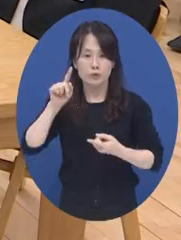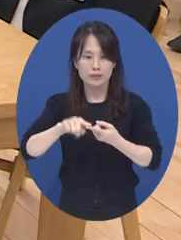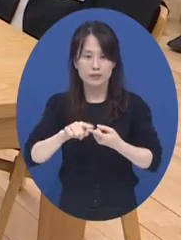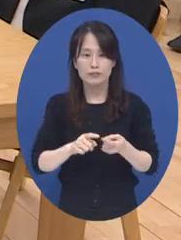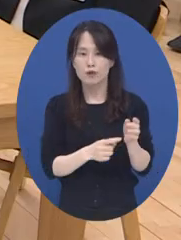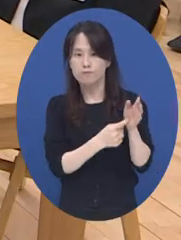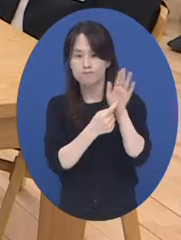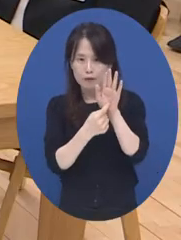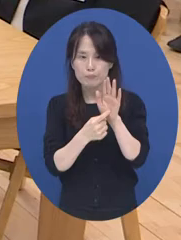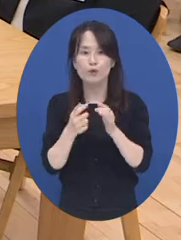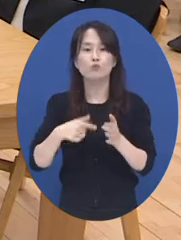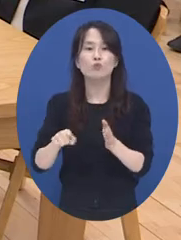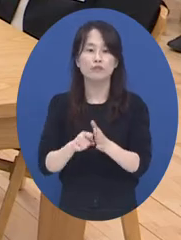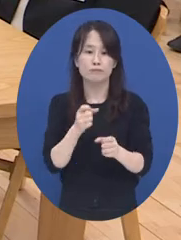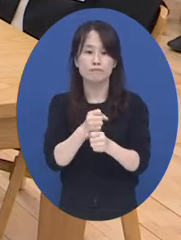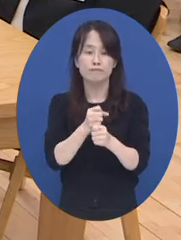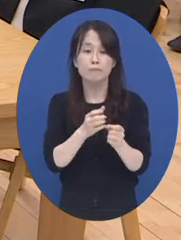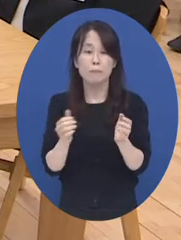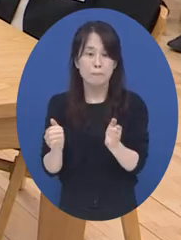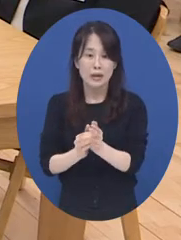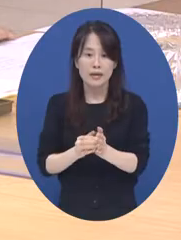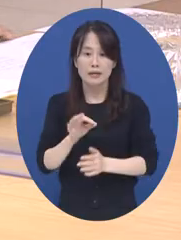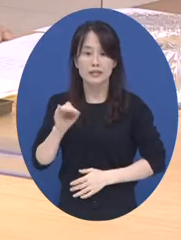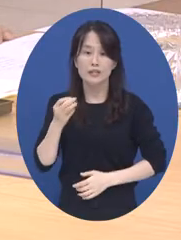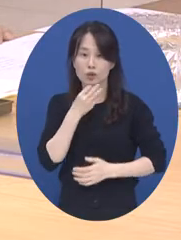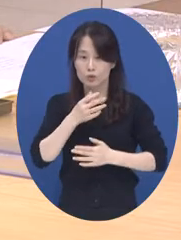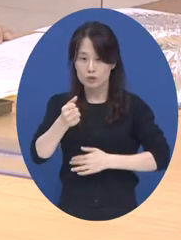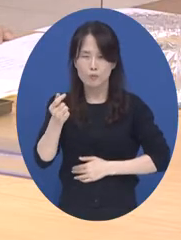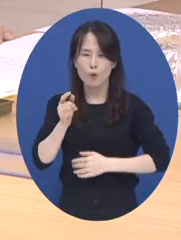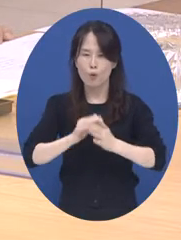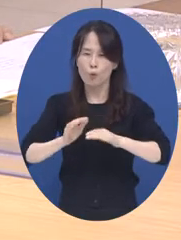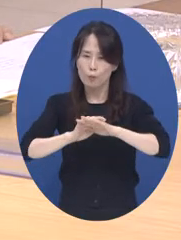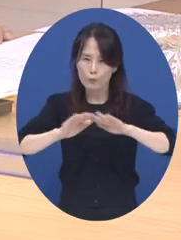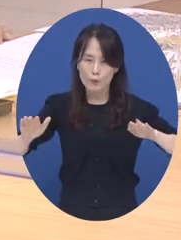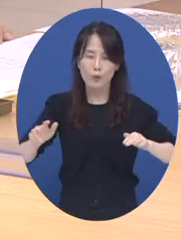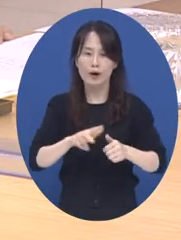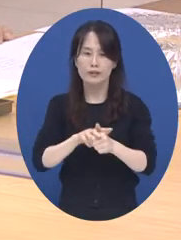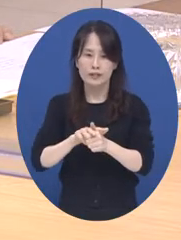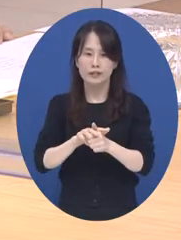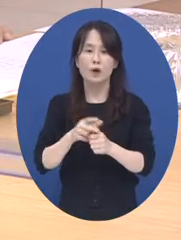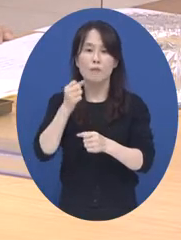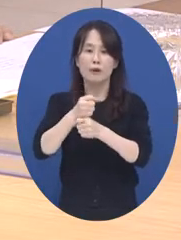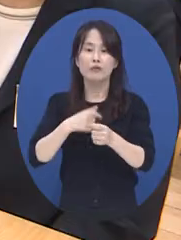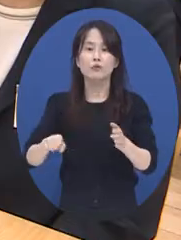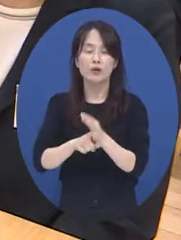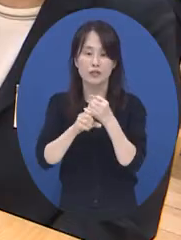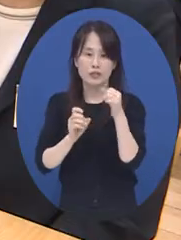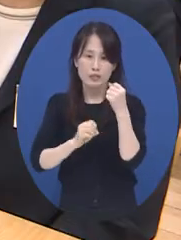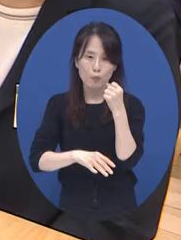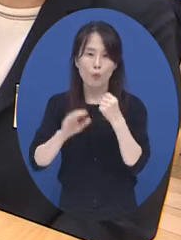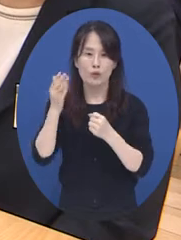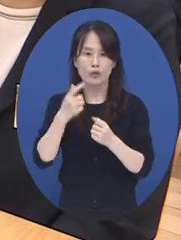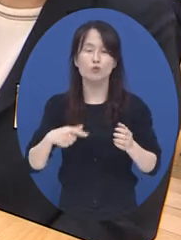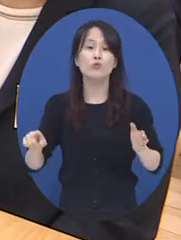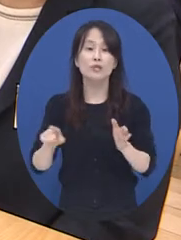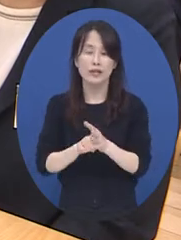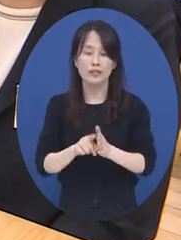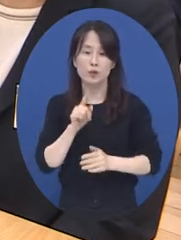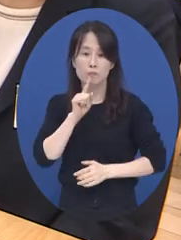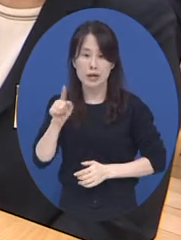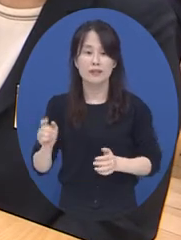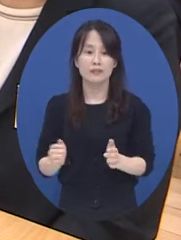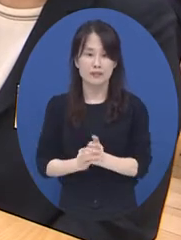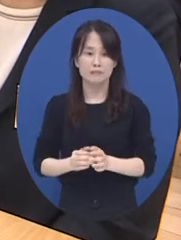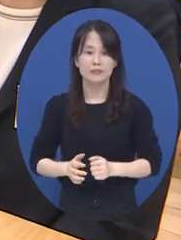확산을 위해 마련되었습니다 이재명 경기도지사는 공정한 데이터 세상을 만드는 초석이 되길 바란다 며 포럼에 문을